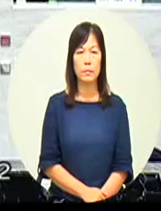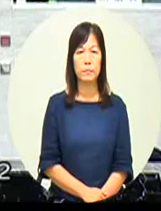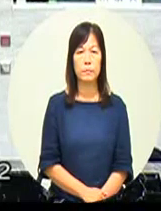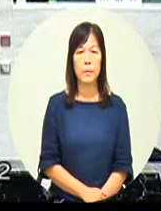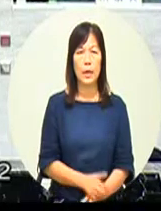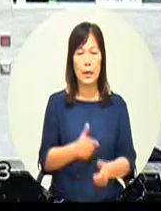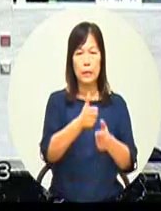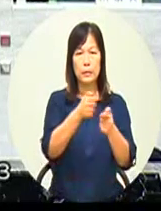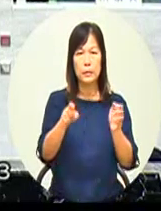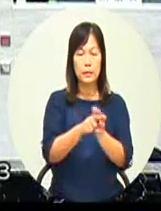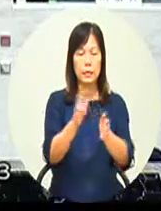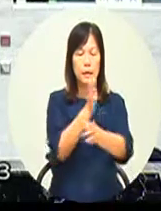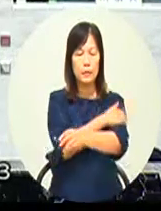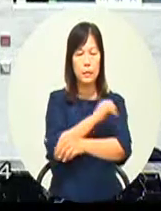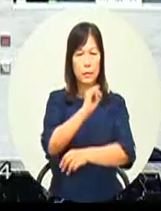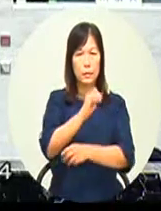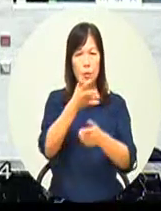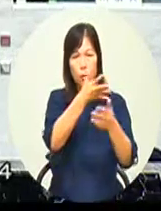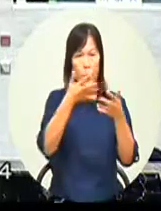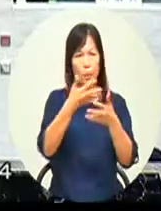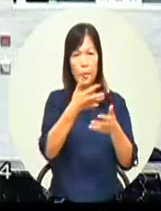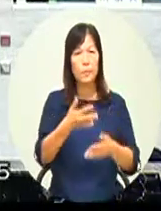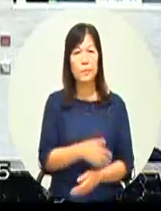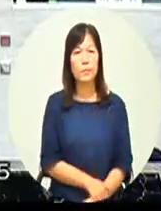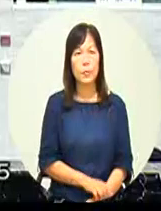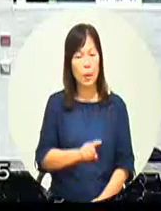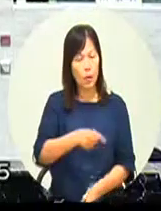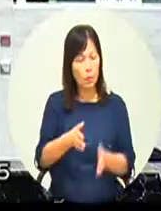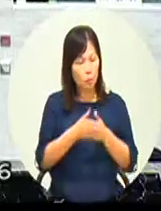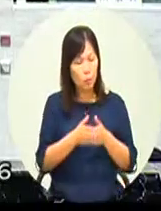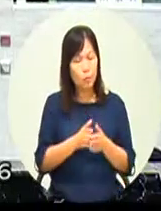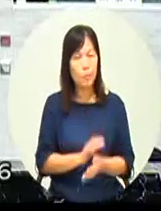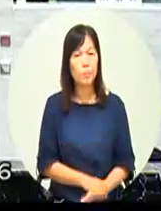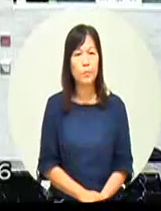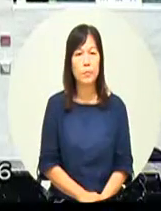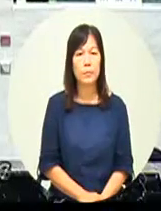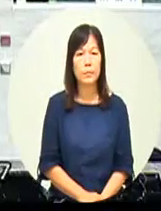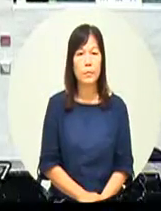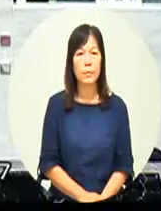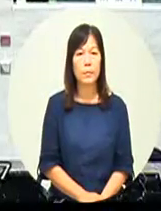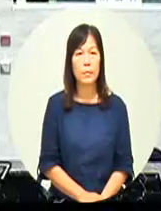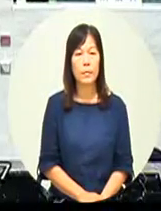好，谢谢陈议员的咨询，你还要吗？